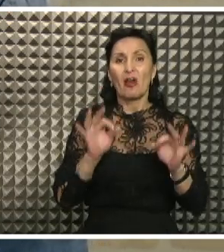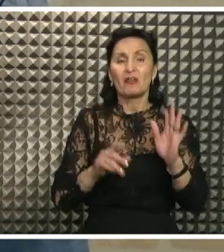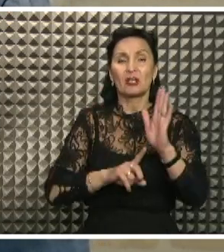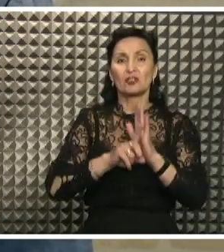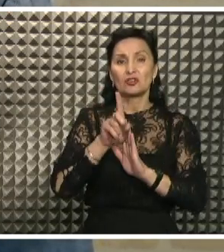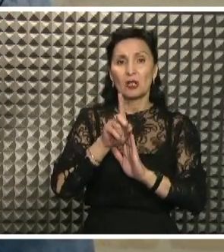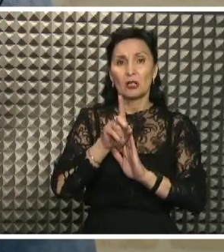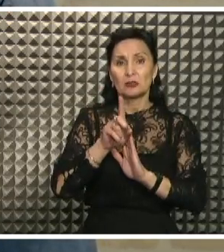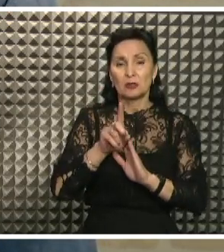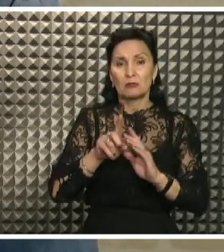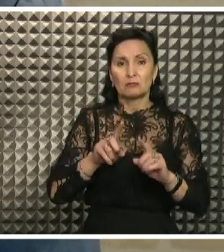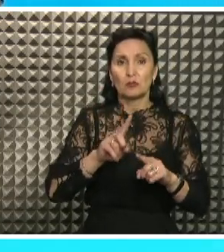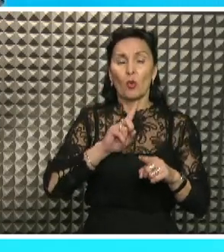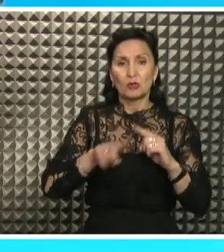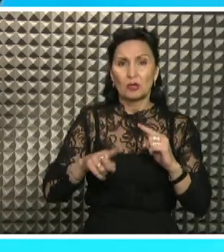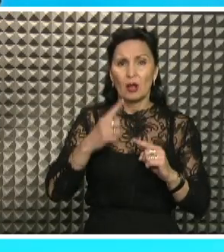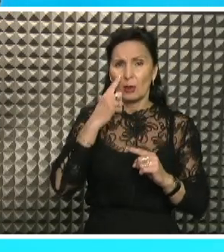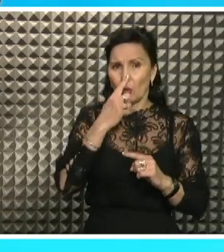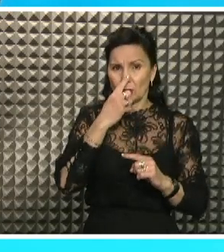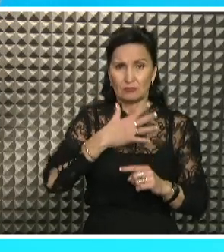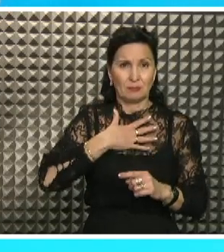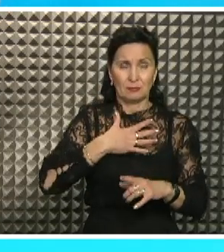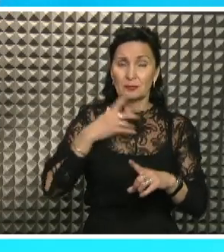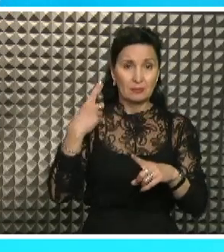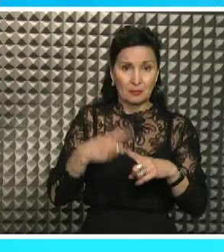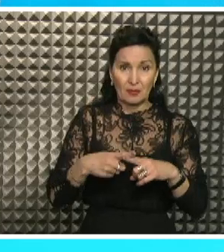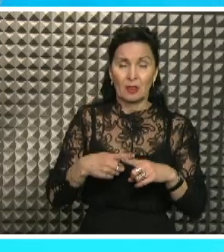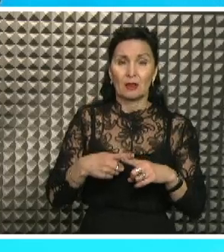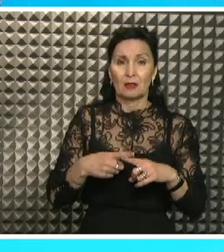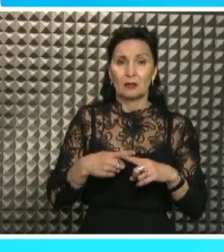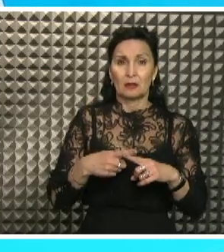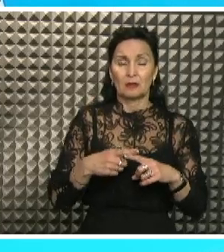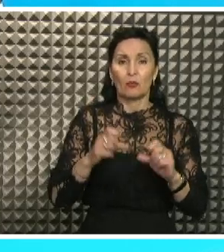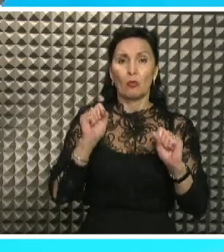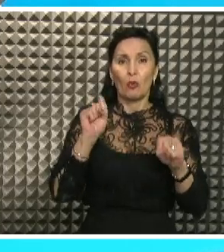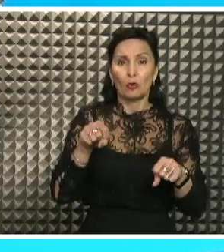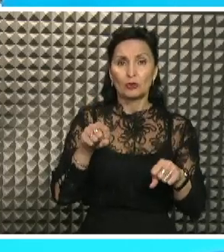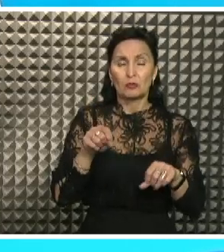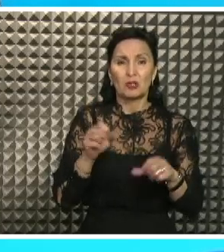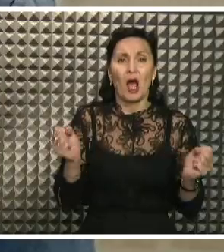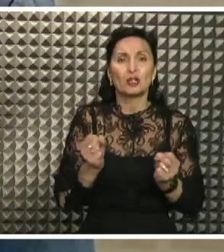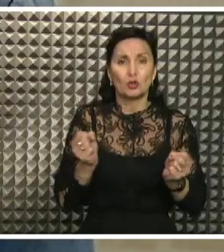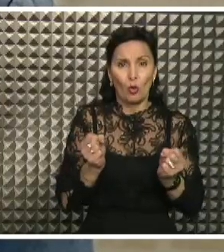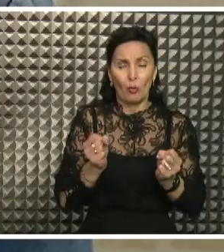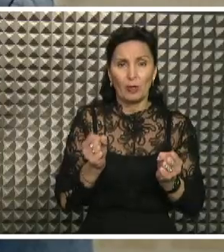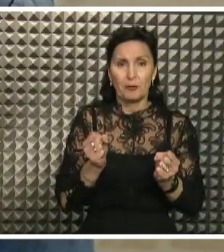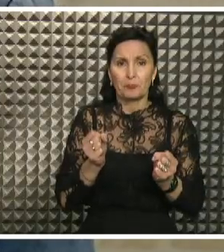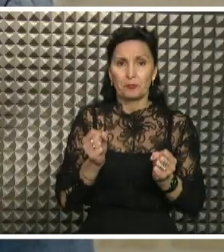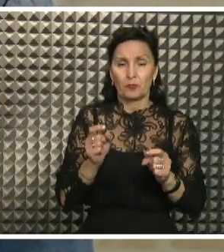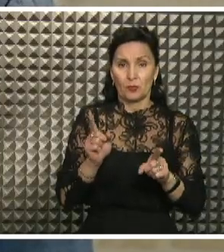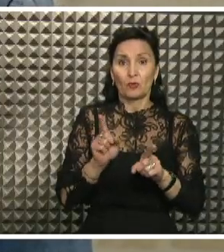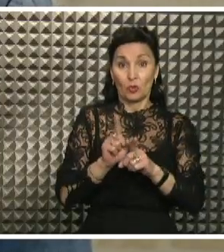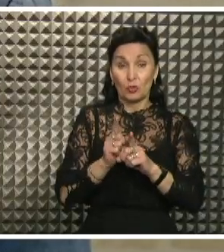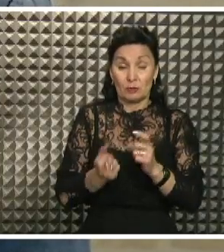начинается остро с заложенности носа, соответственно, может быть озноб. То может есть это уже